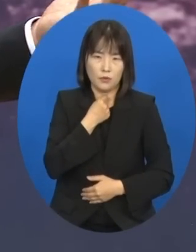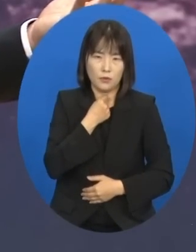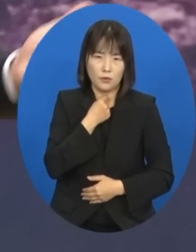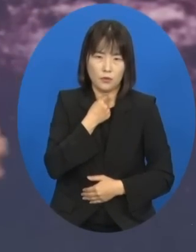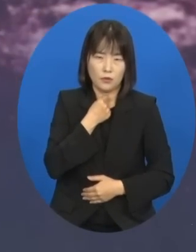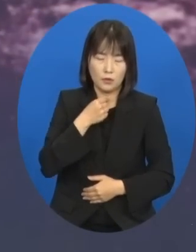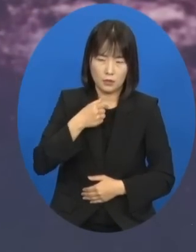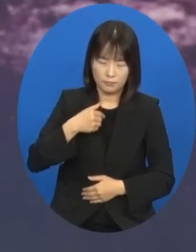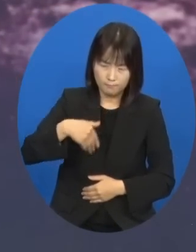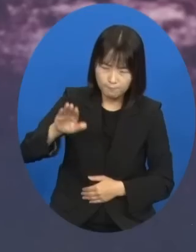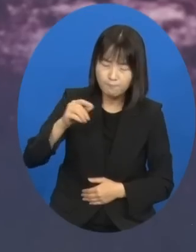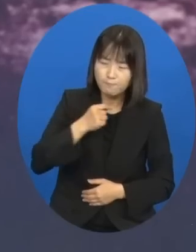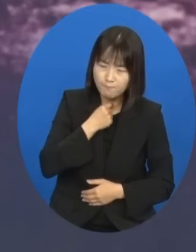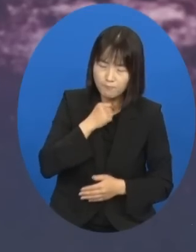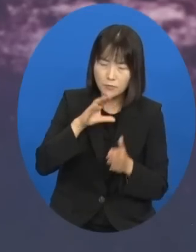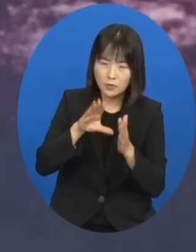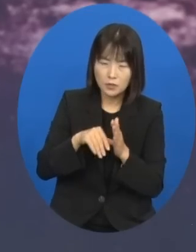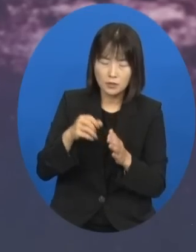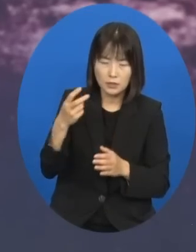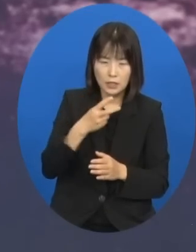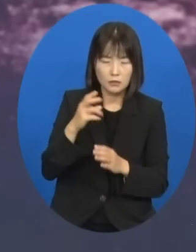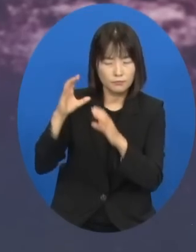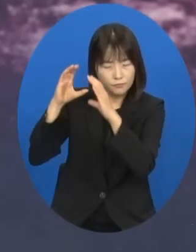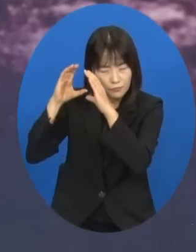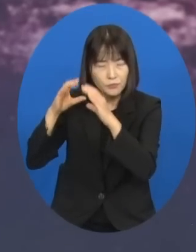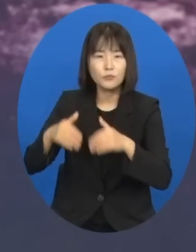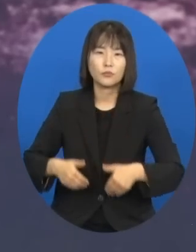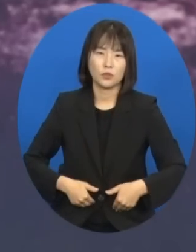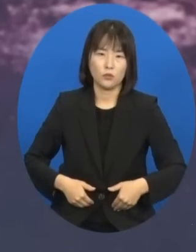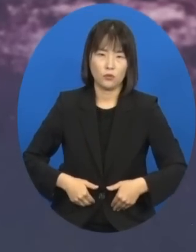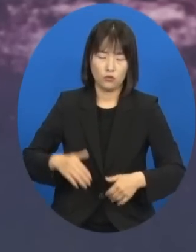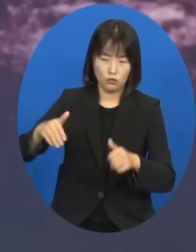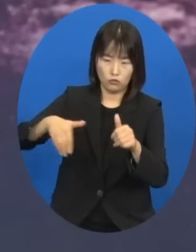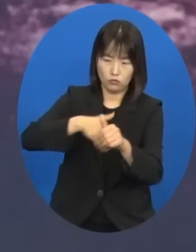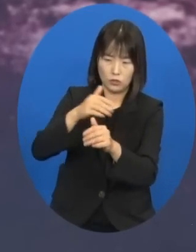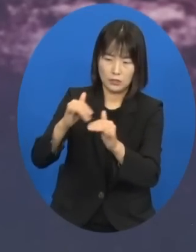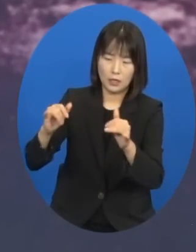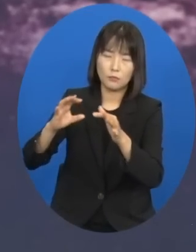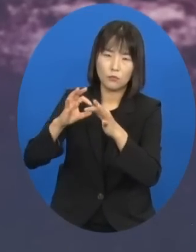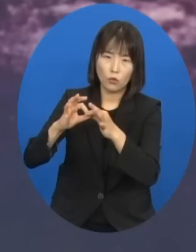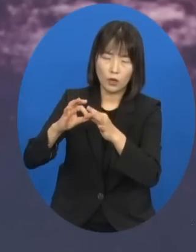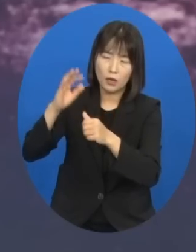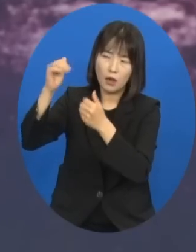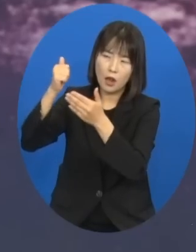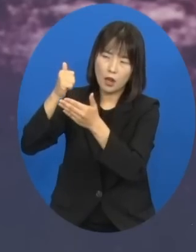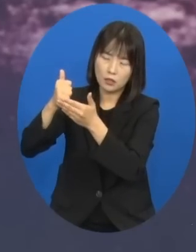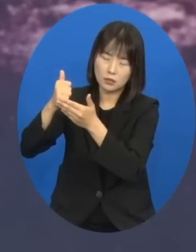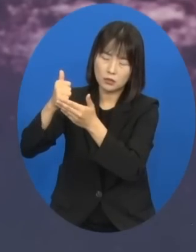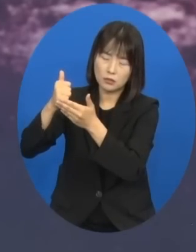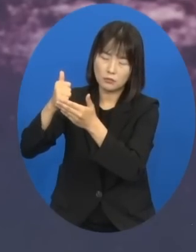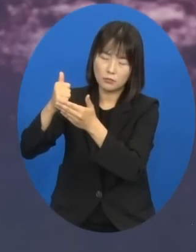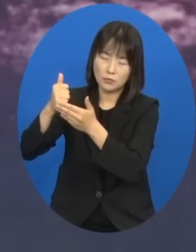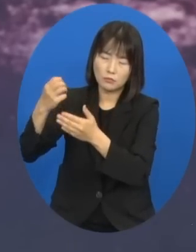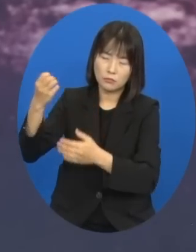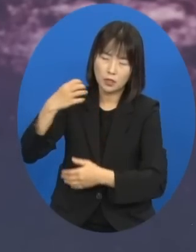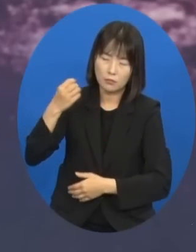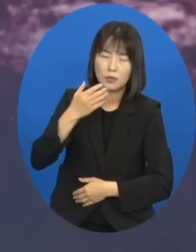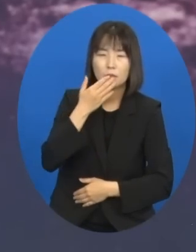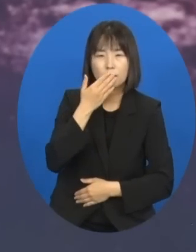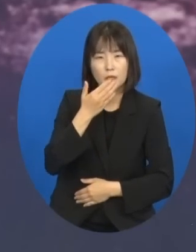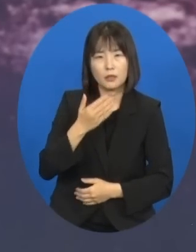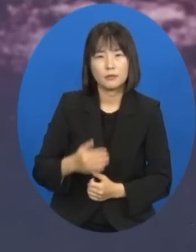때 그러면 경청하셔야 됩니다. 우리 주위에 있는 사람들을 통해서 하나님이 우리에게 어떤 말씀을 하실 수도 있기 때문에